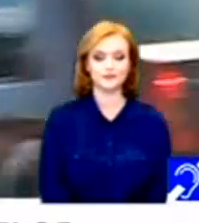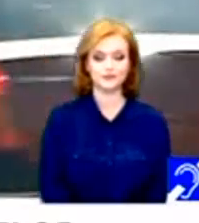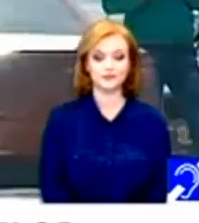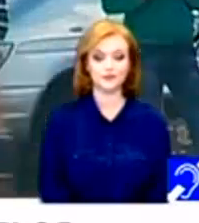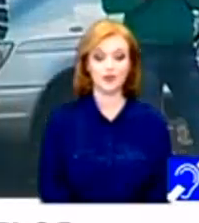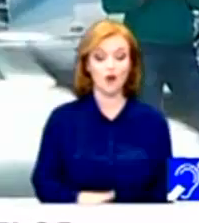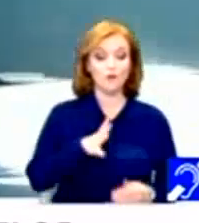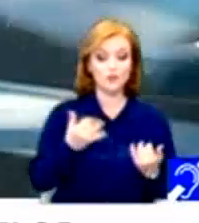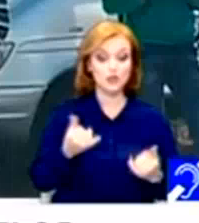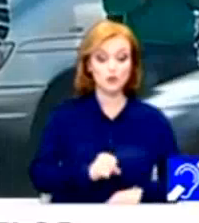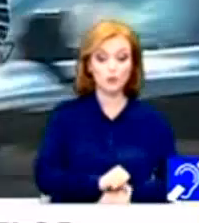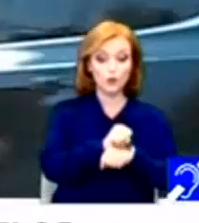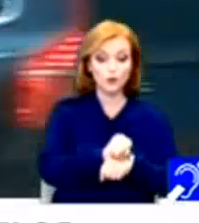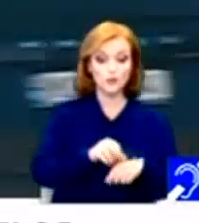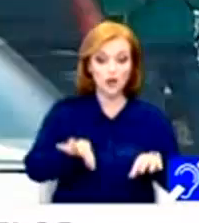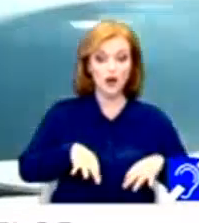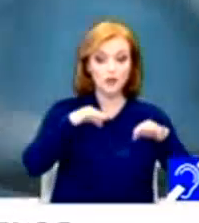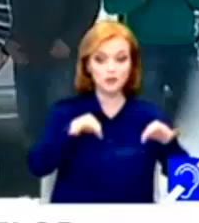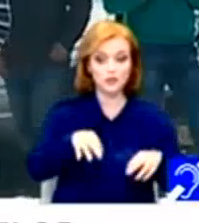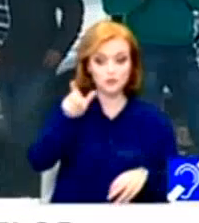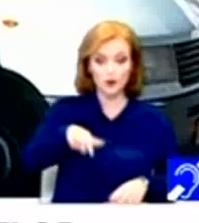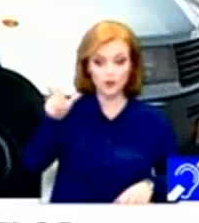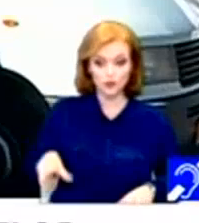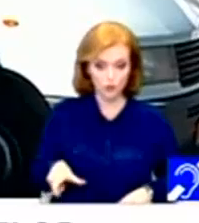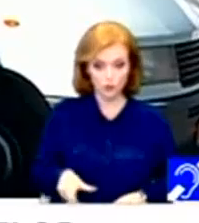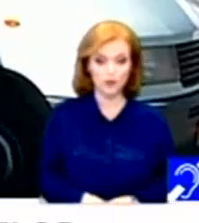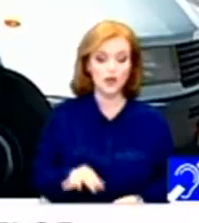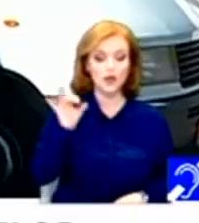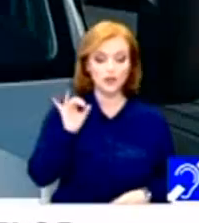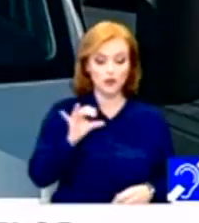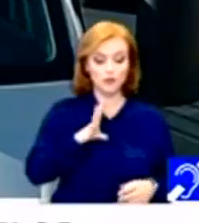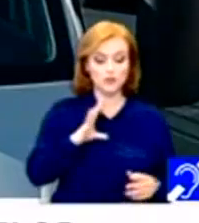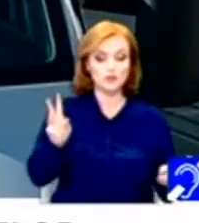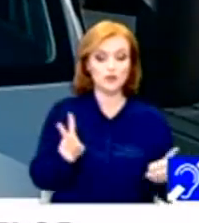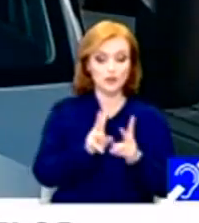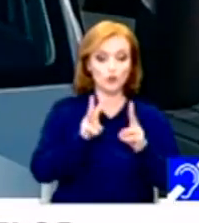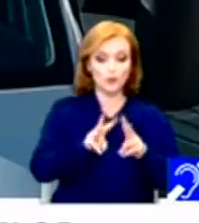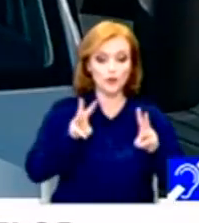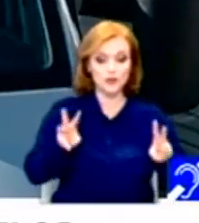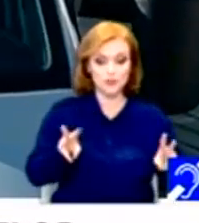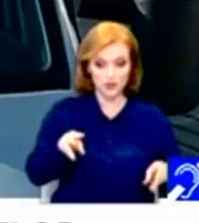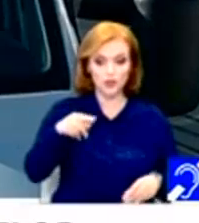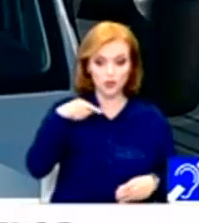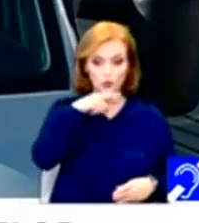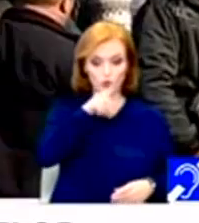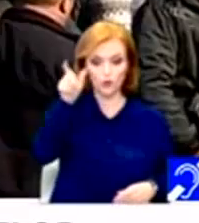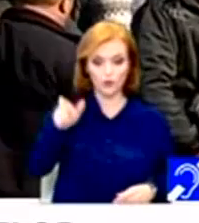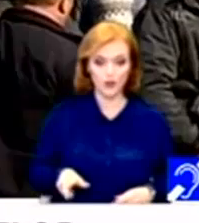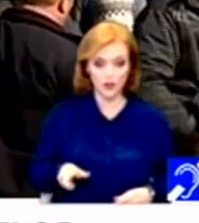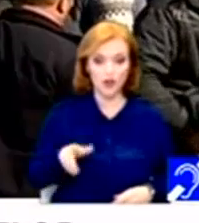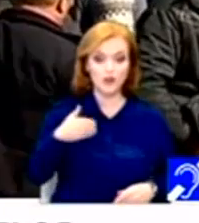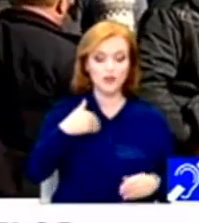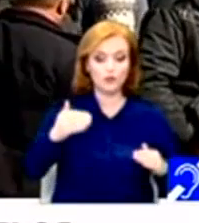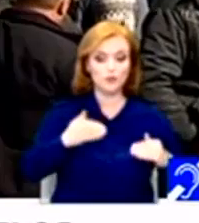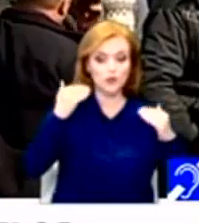În urma protestului de astăzi al transportatorilor, reprezentanții Ministerului Economiei spun că o eventuală majorare a prețurilor biletelor trebuie